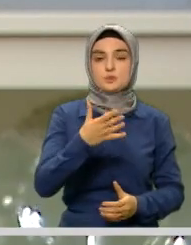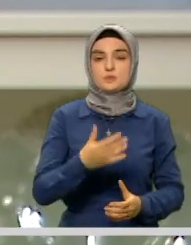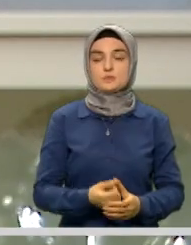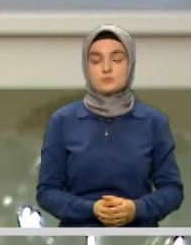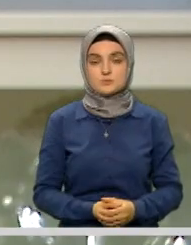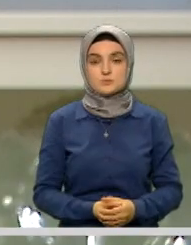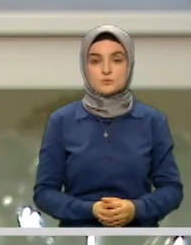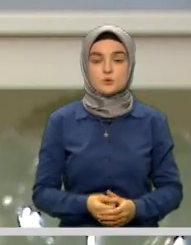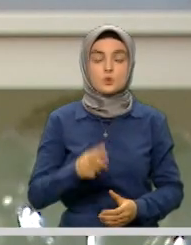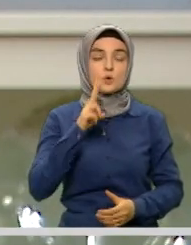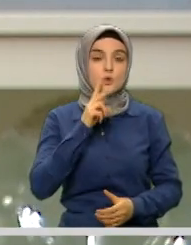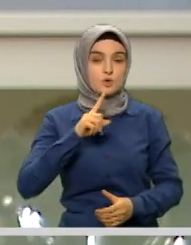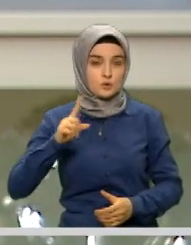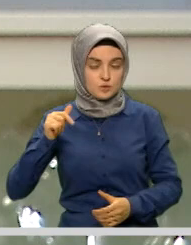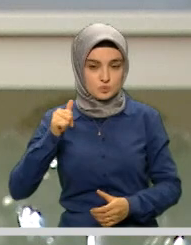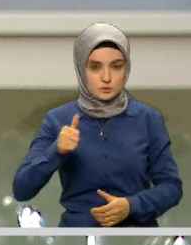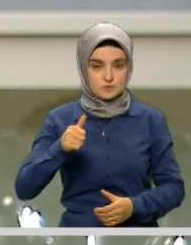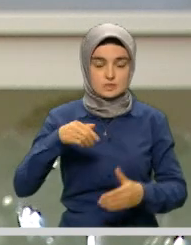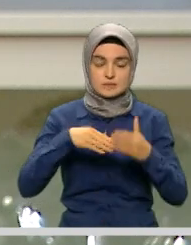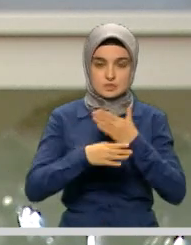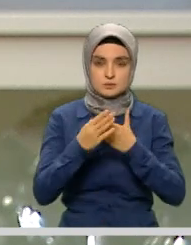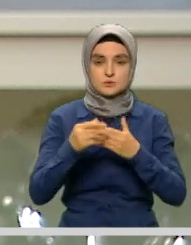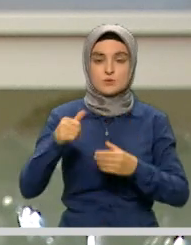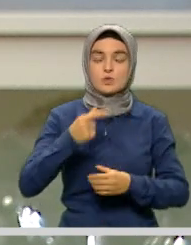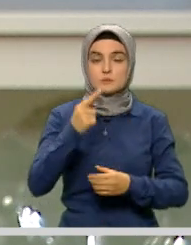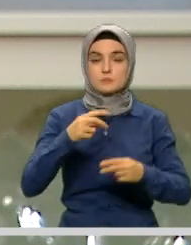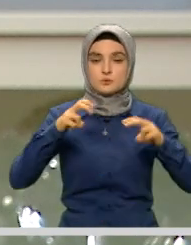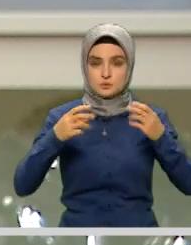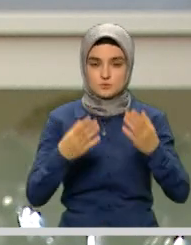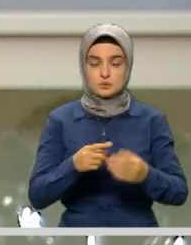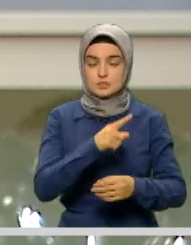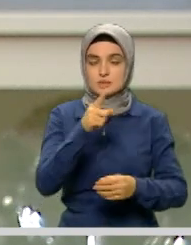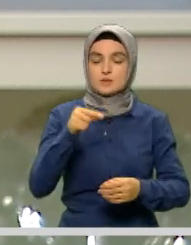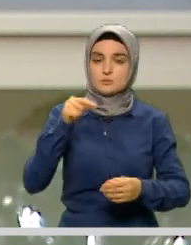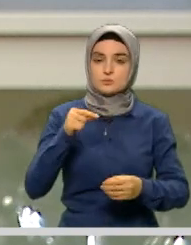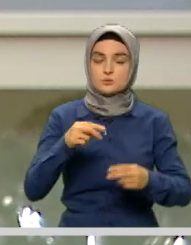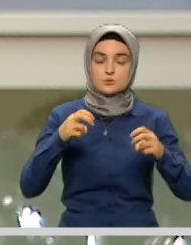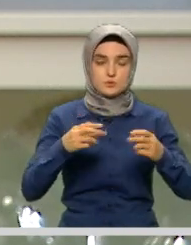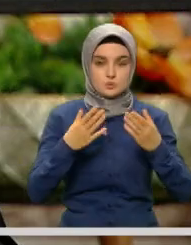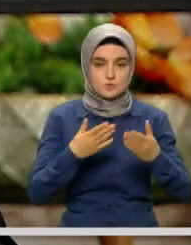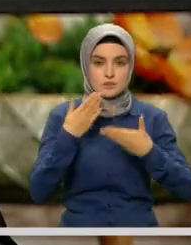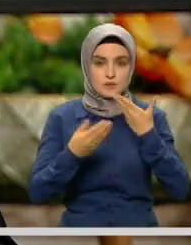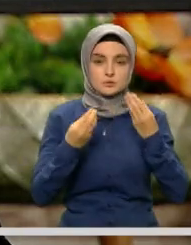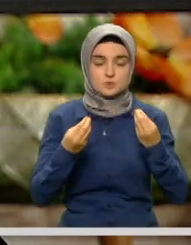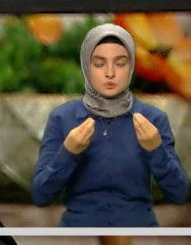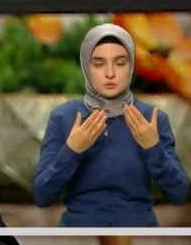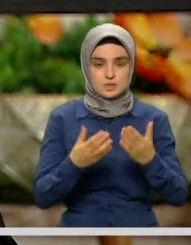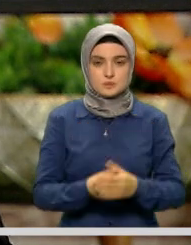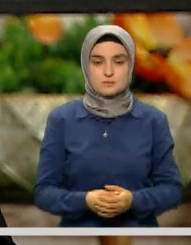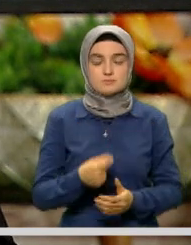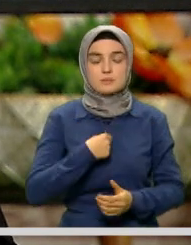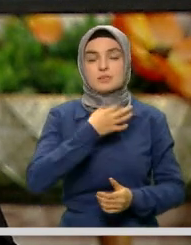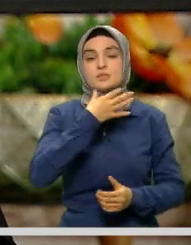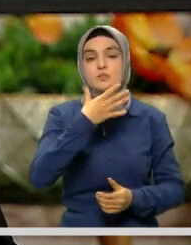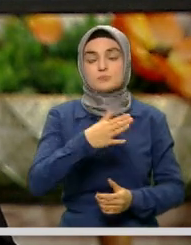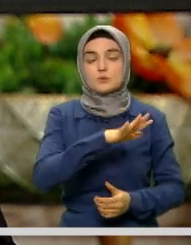ediyorum. Böyle son 10 güne girdiğimiz günlerde önemli bir konu başlığıydı. Evet. Bugün sizinle bu konuyu işlemek bizler için gerçekten. Ben teşekkür ediyorum. Tüm